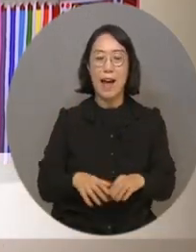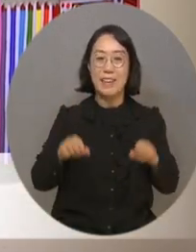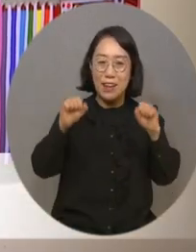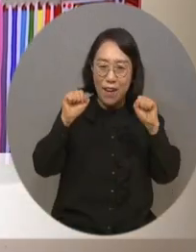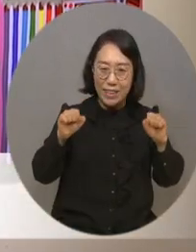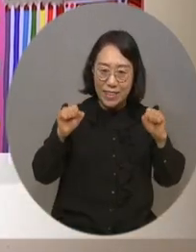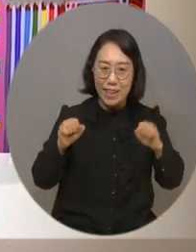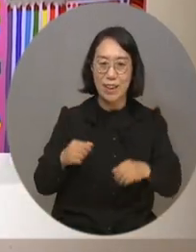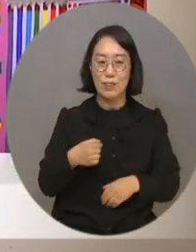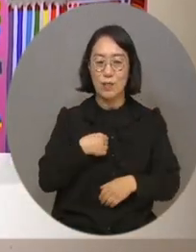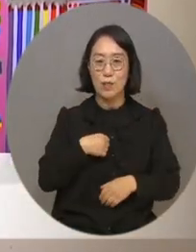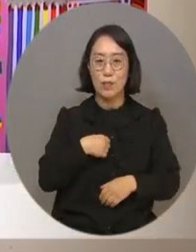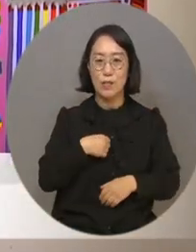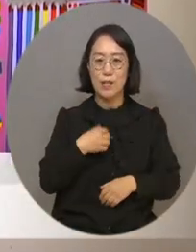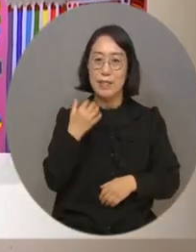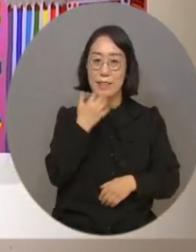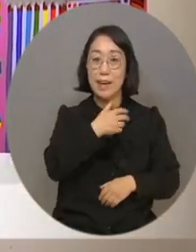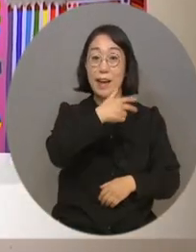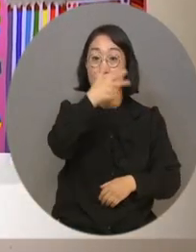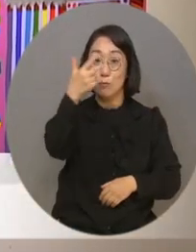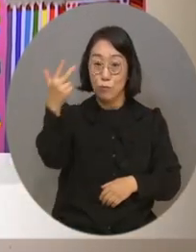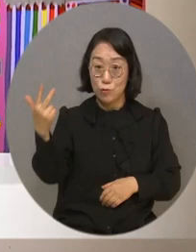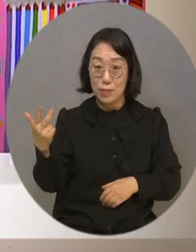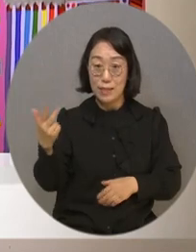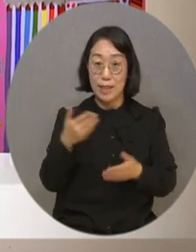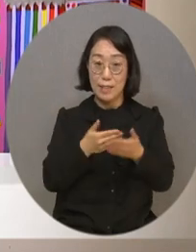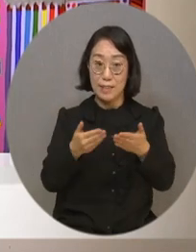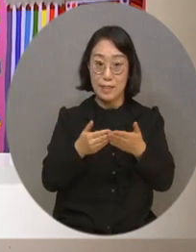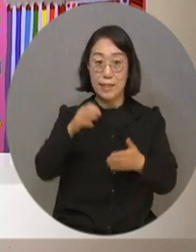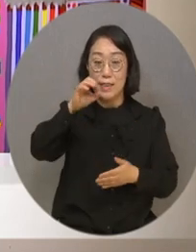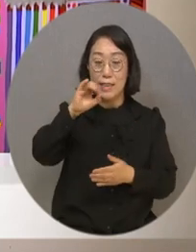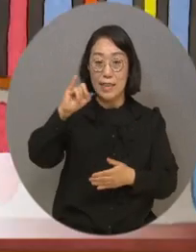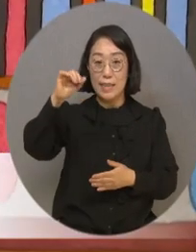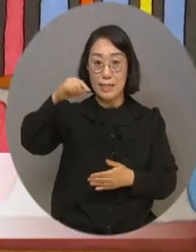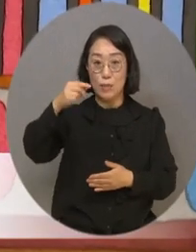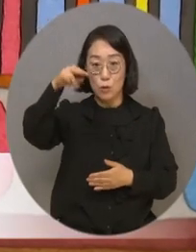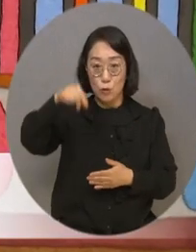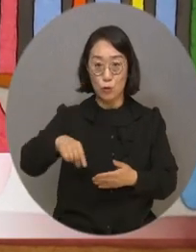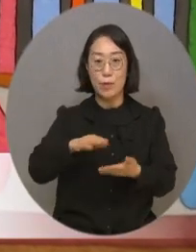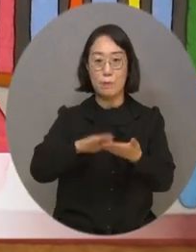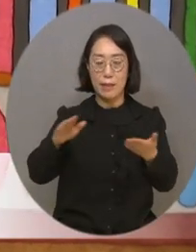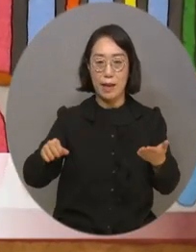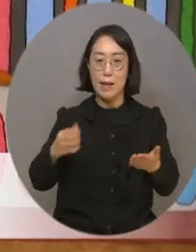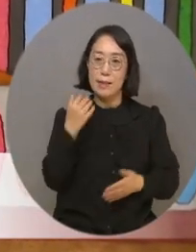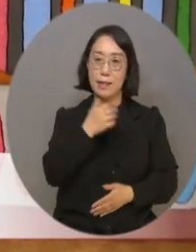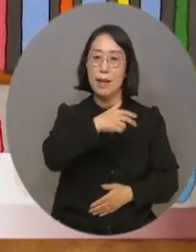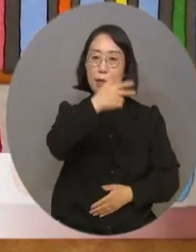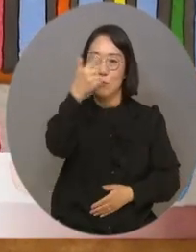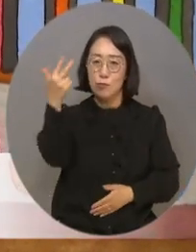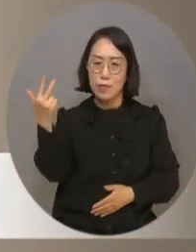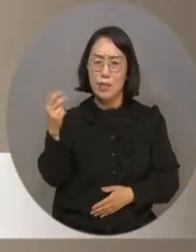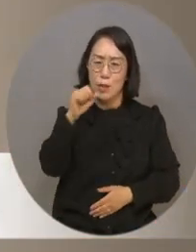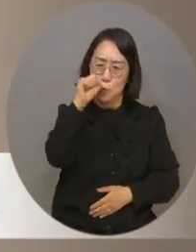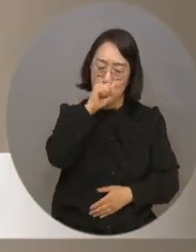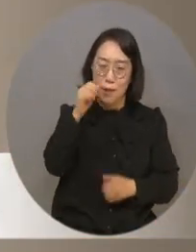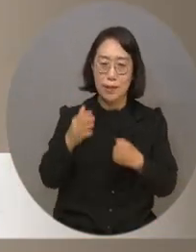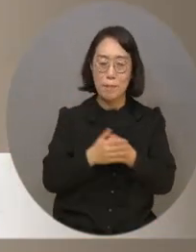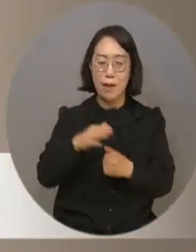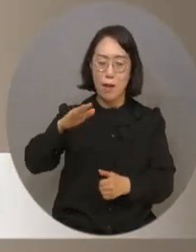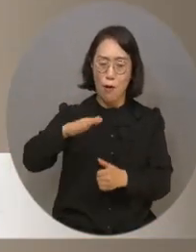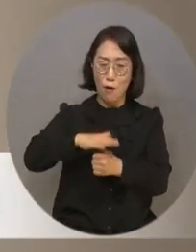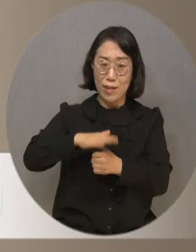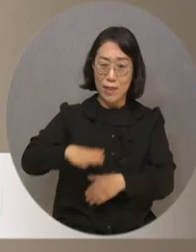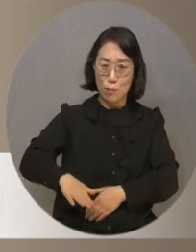안녕하세요. 저는 무지개 작가 이은수입니다. 무지개를 좋아해서 어릴